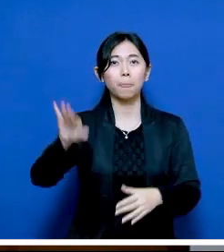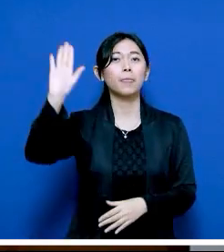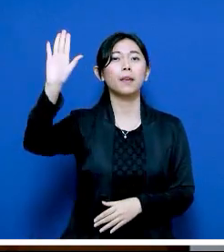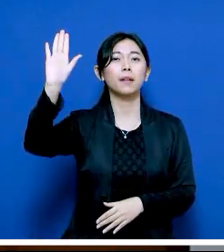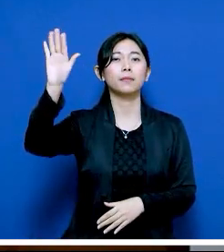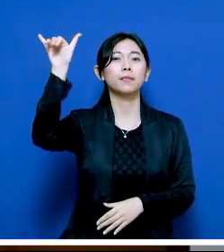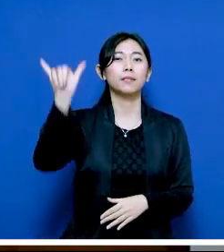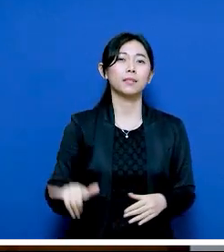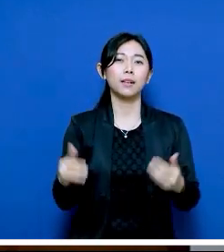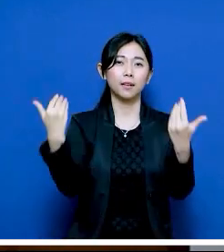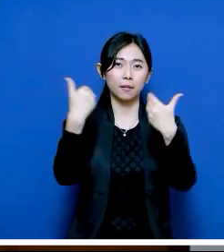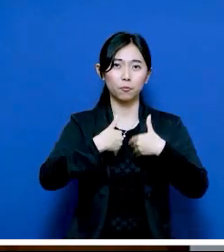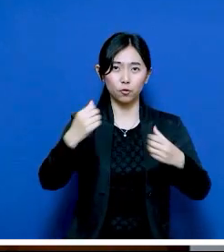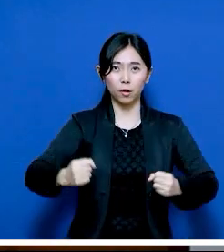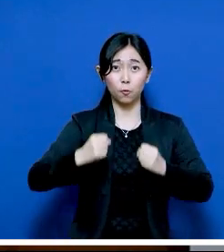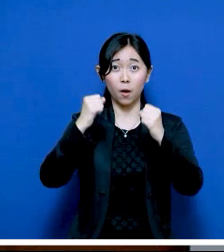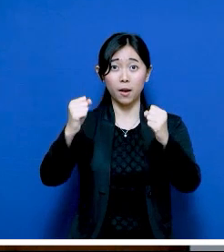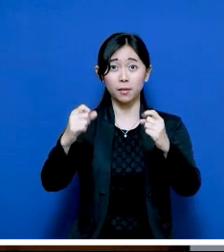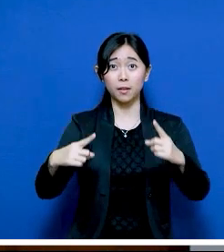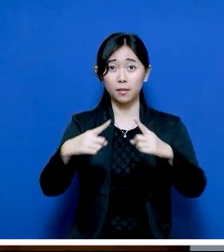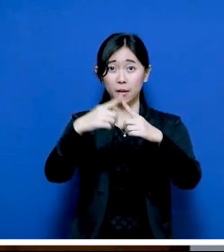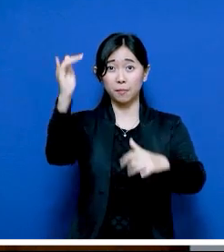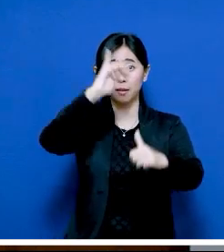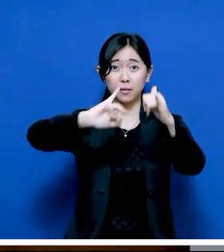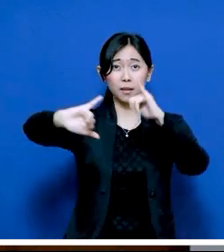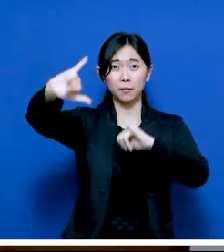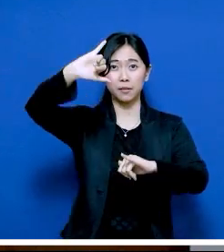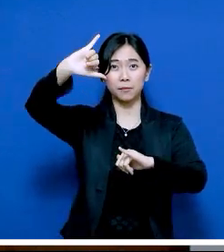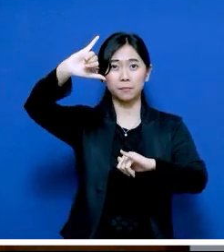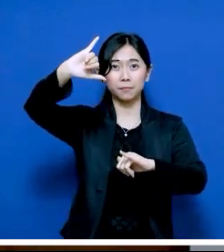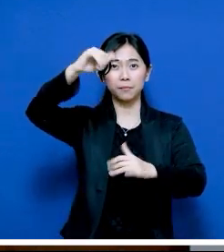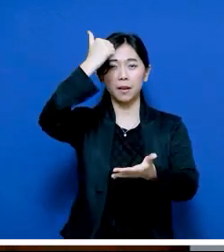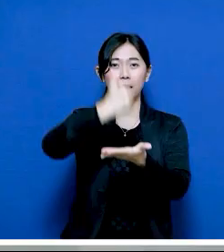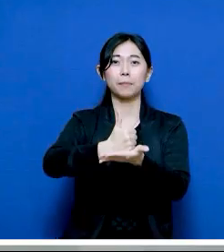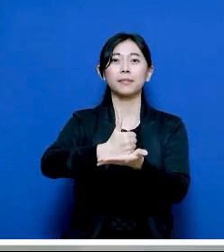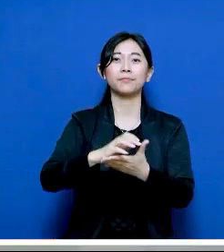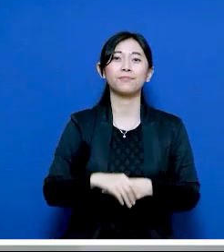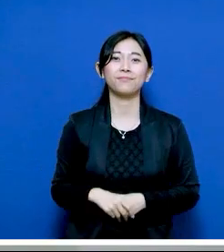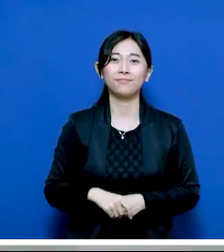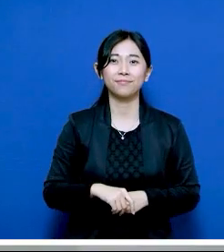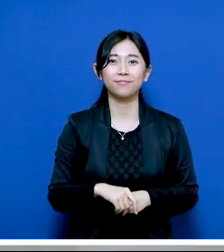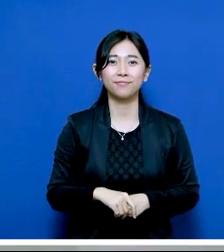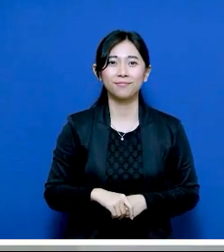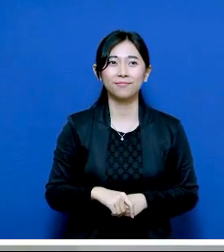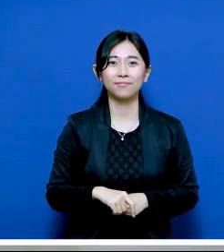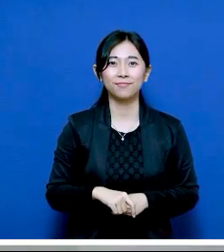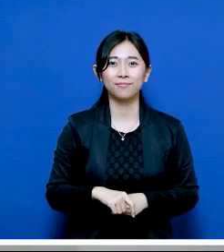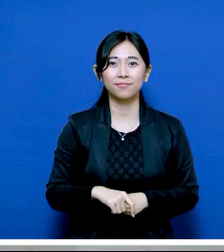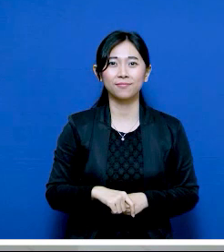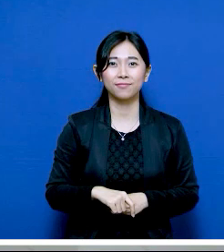Dialah yang empunya kuasa sampai selama-lamanya. Amin.